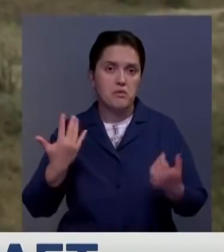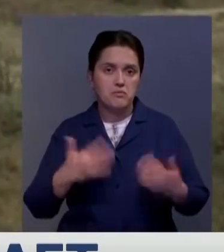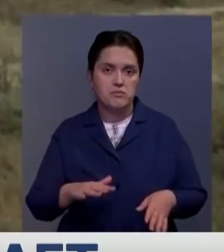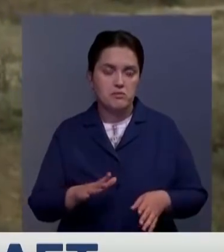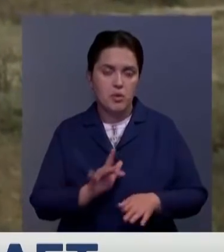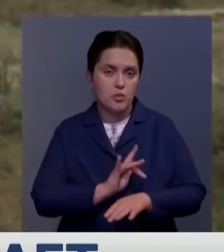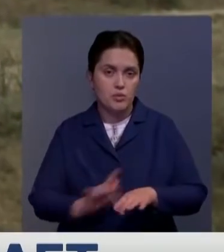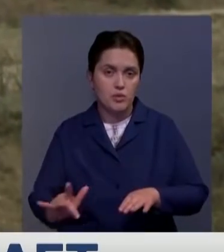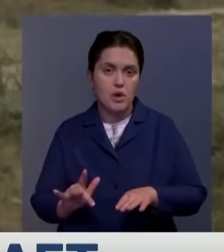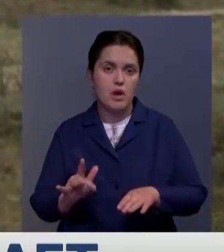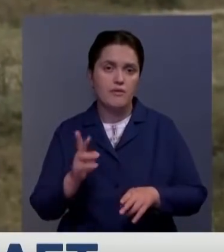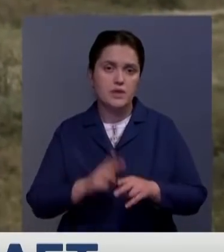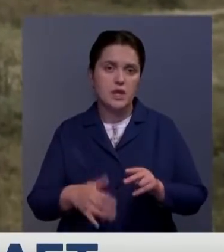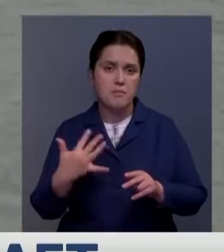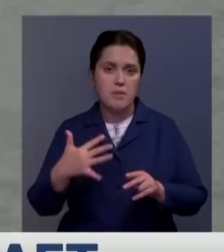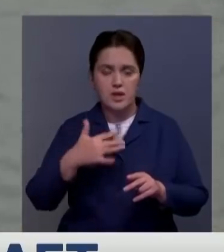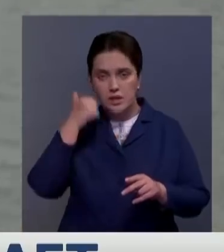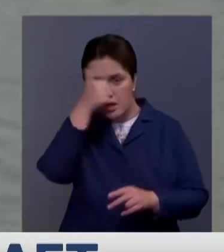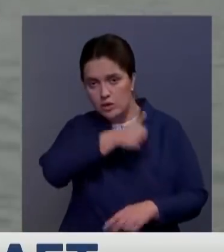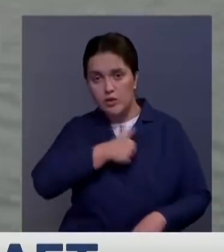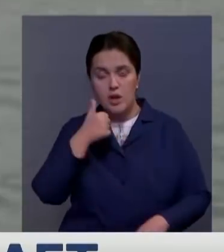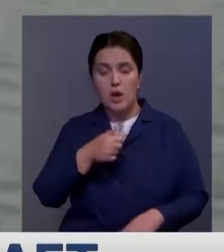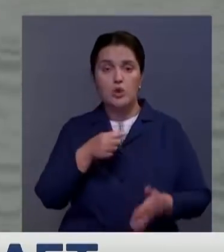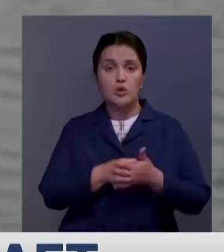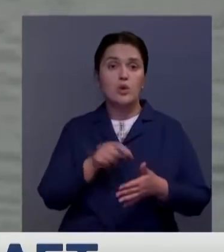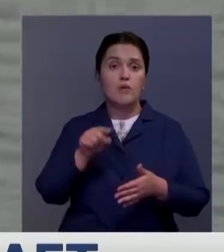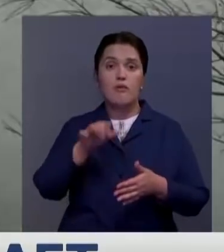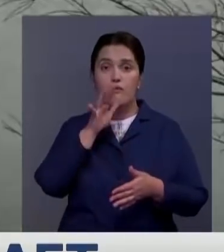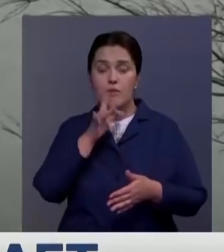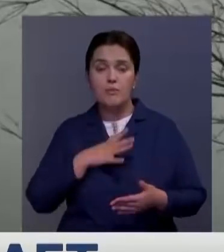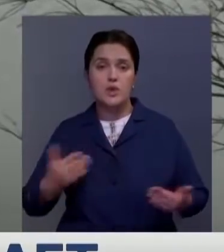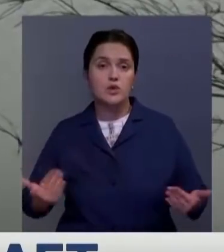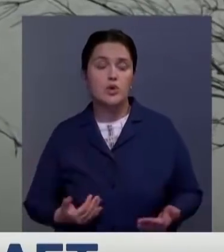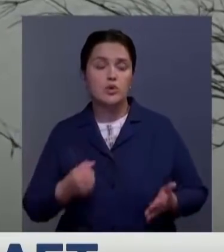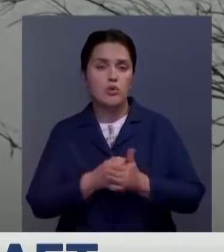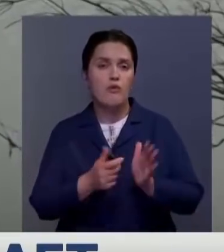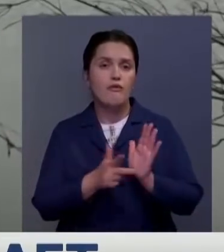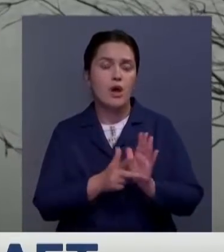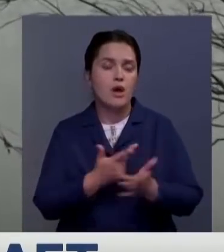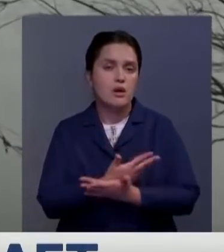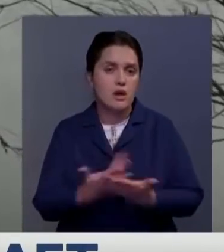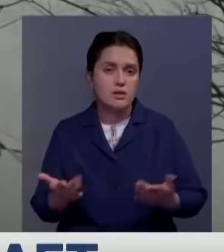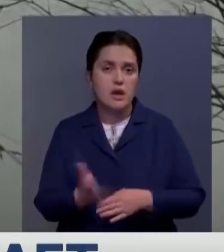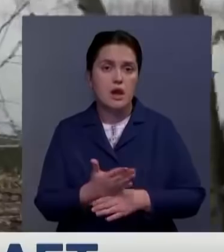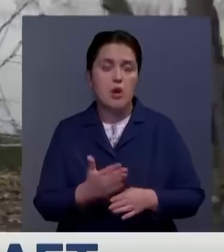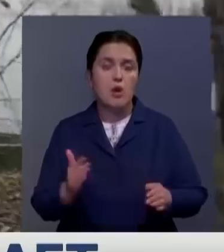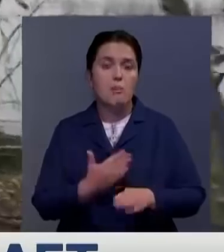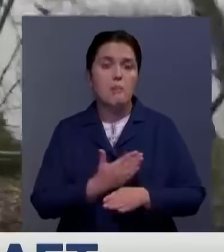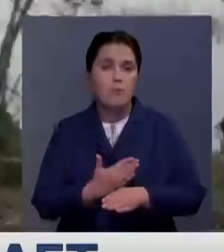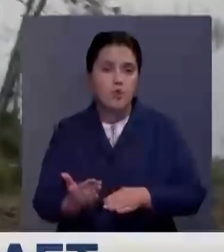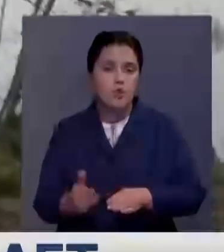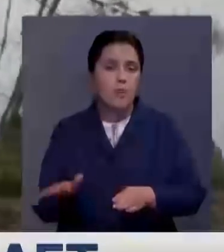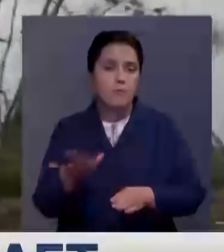Это где-то в конце 50-х годов. До тех лет в водоеме уживались до 8 видов рыб. Но позже его площадь стала